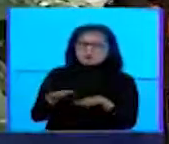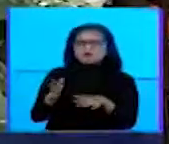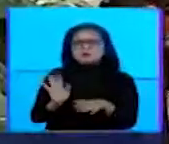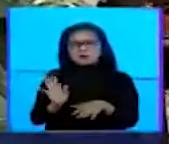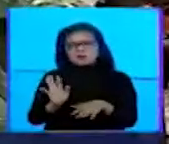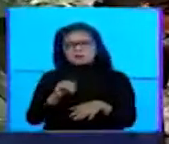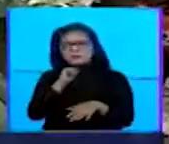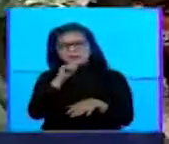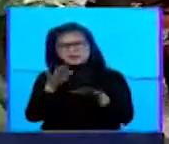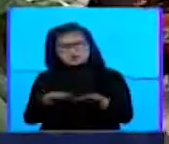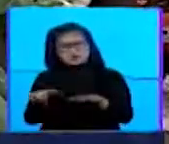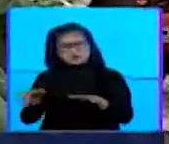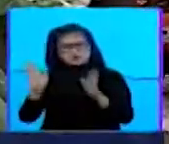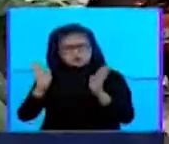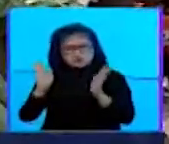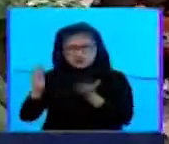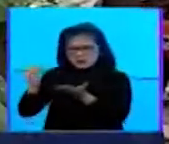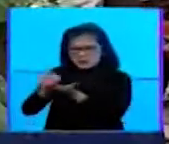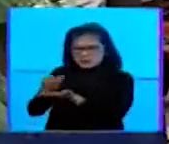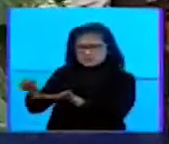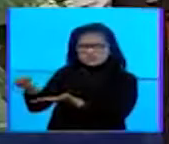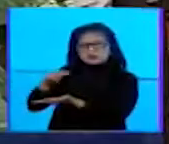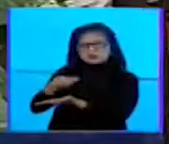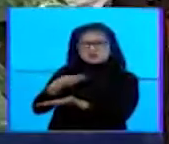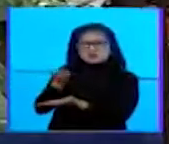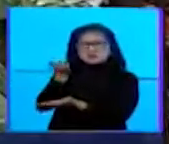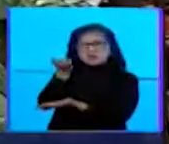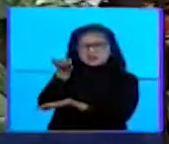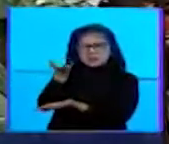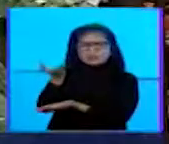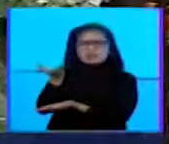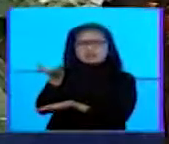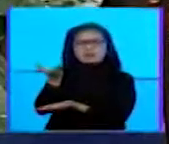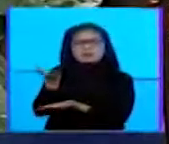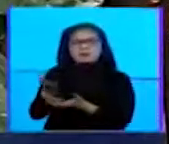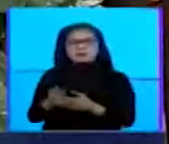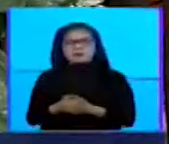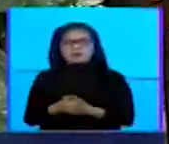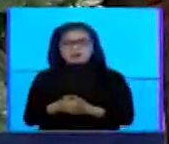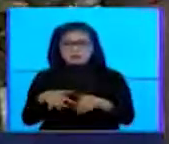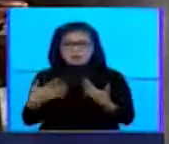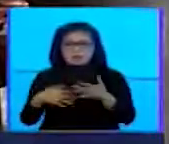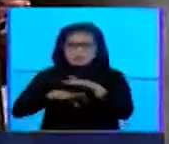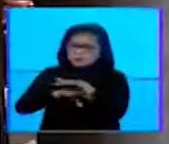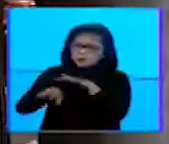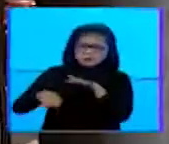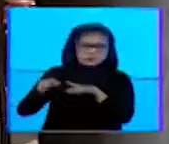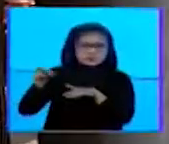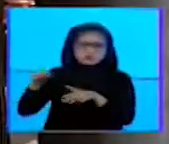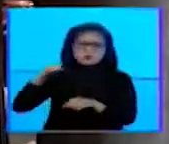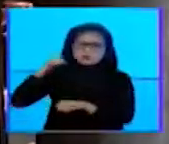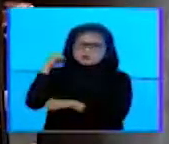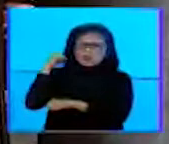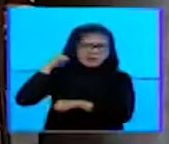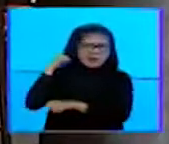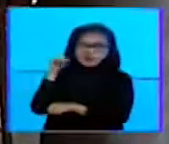udah jauh dari gaji sebenarnya. Ya, kalau dikorupsi gitu tega banget. Namanya kehidupan